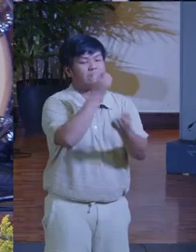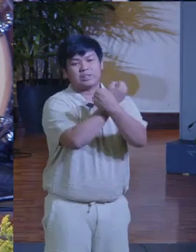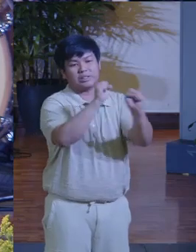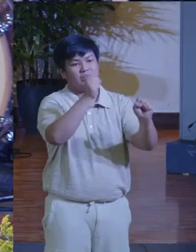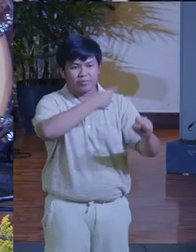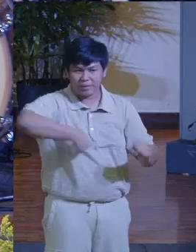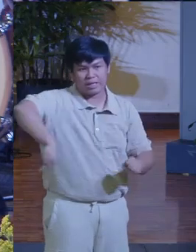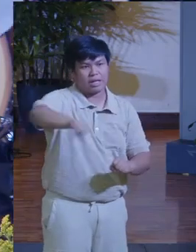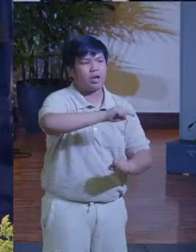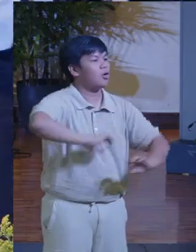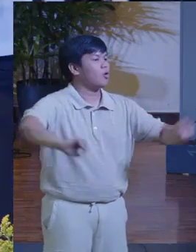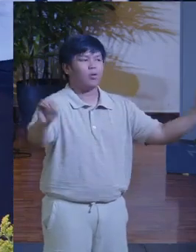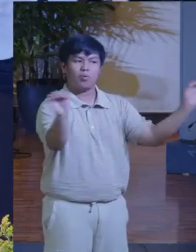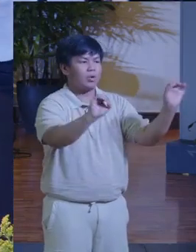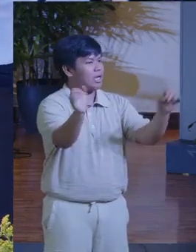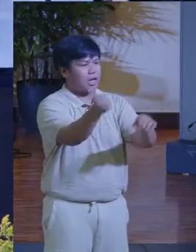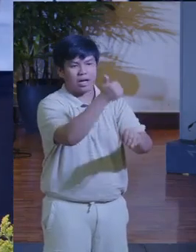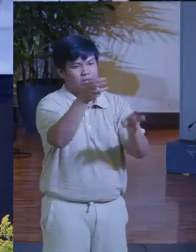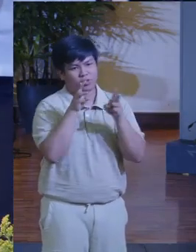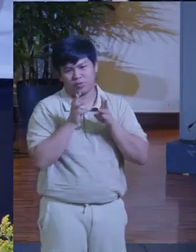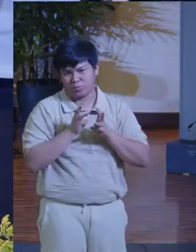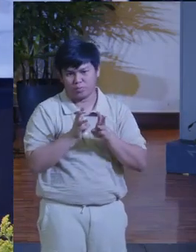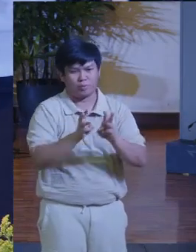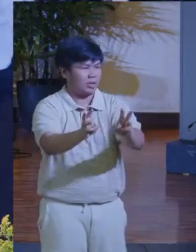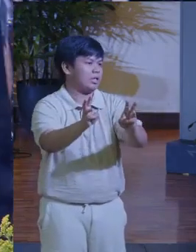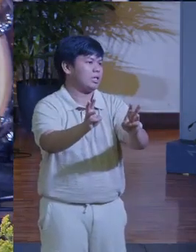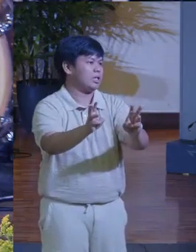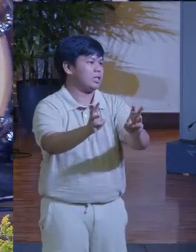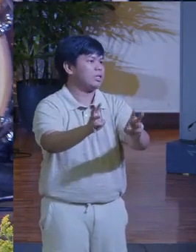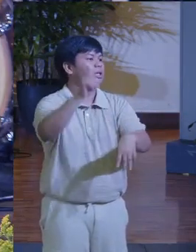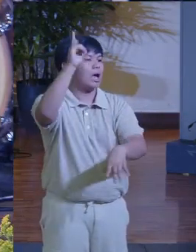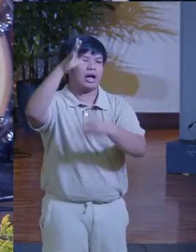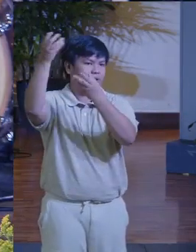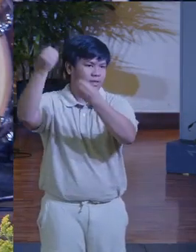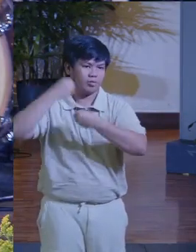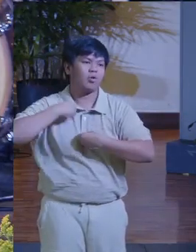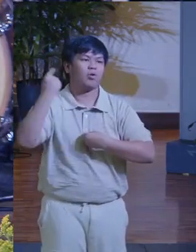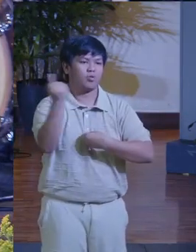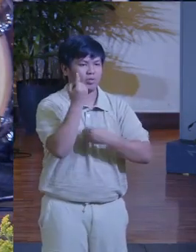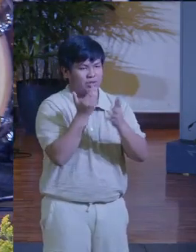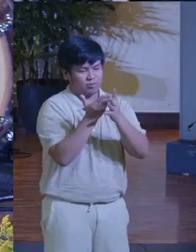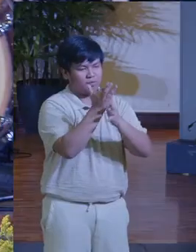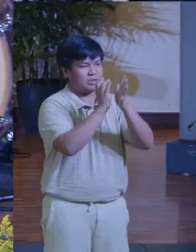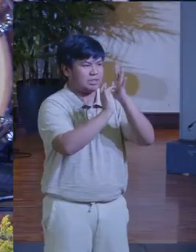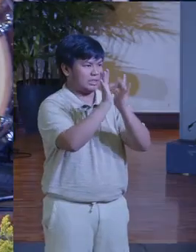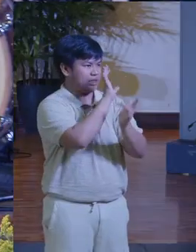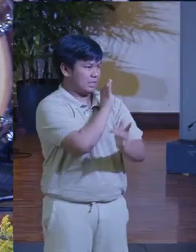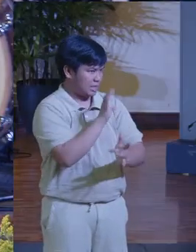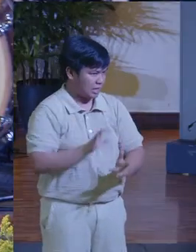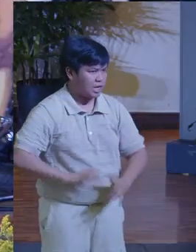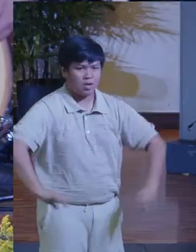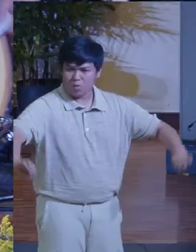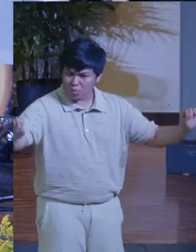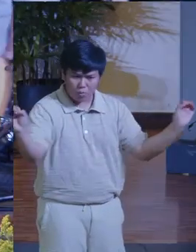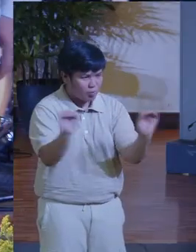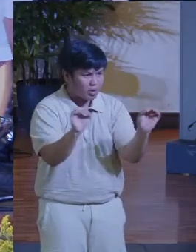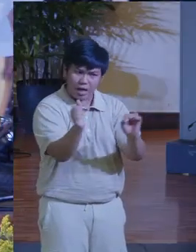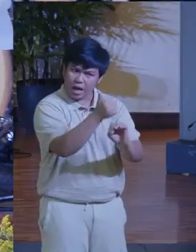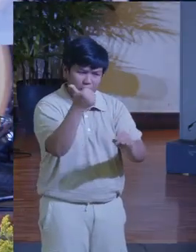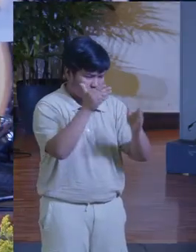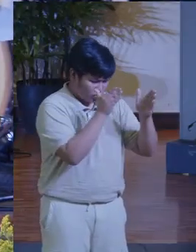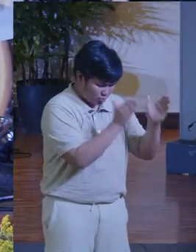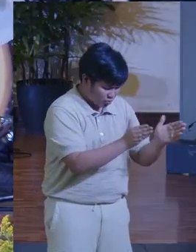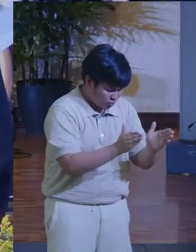na siyang ibang kaparaanan ng kaligtasan na ibinigay kundi si Kristo Jesus. Wala na siyang sistema